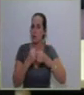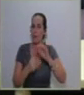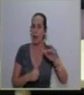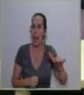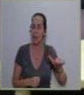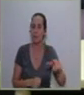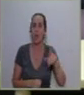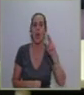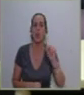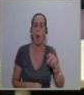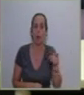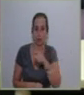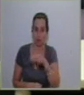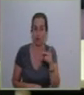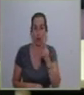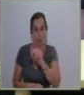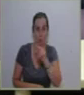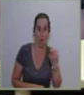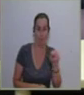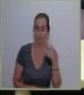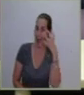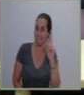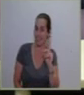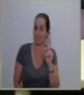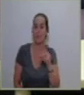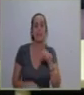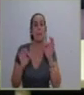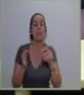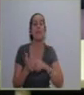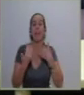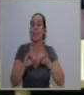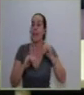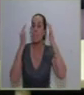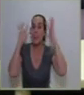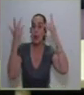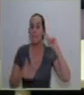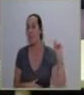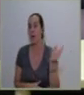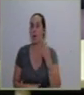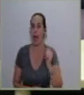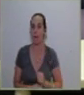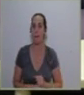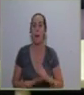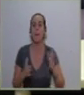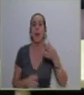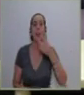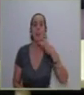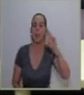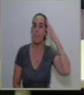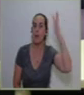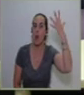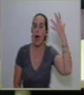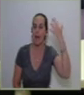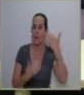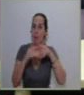אה, ירמי? נאוראי ונואל, נון, אהבתם? נכון. זה בסדר, כי לי יש את הקטע הכי מטורף מכולם, חברים. מה יכול להיות יותר מטורף מהקטעים